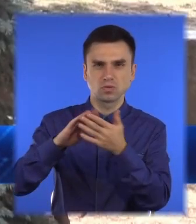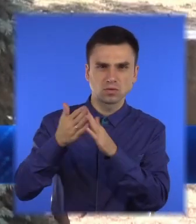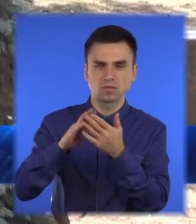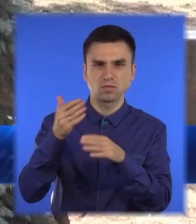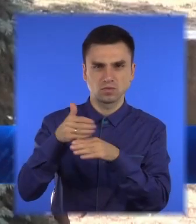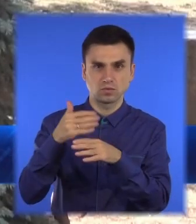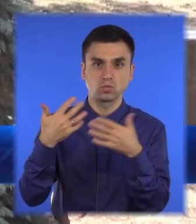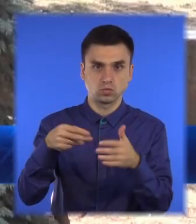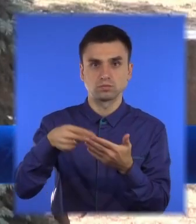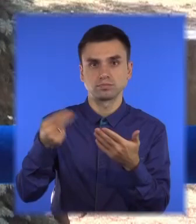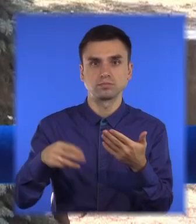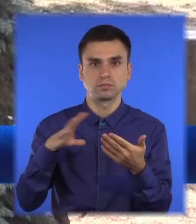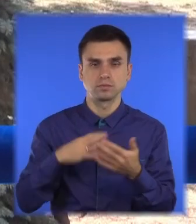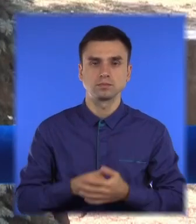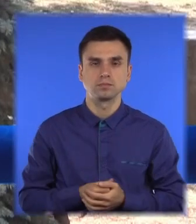задача – улучшити